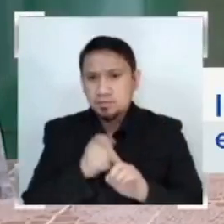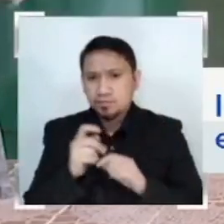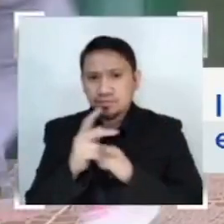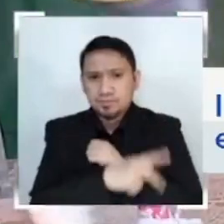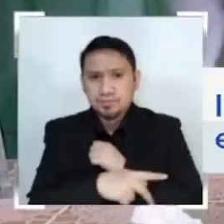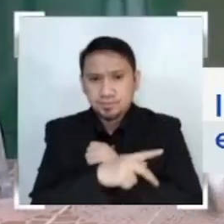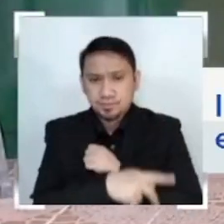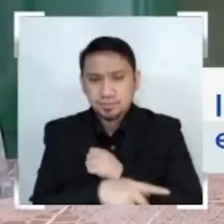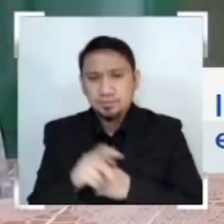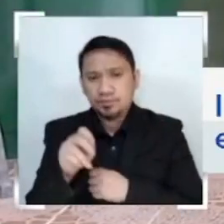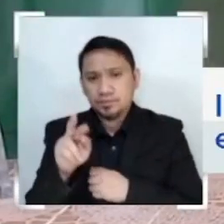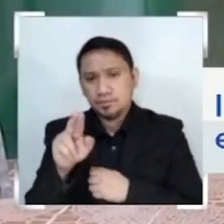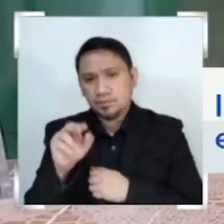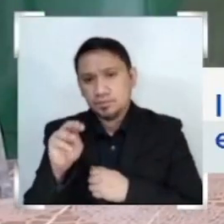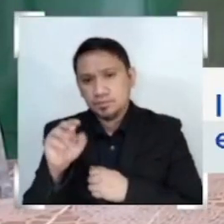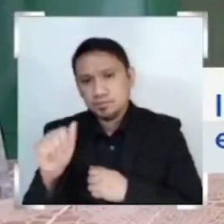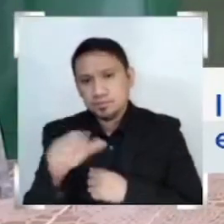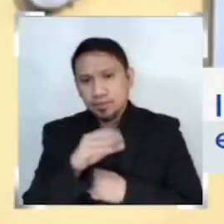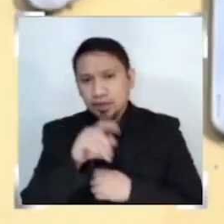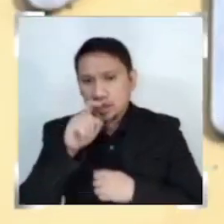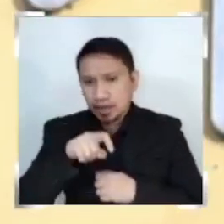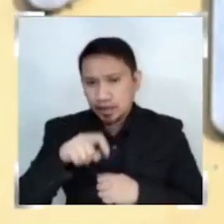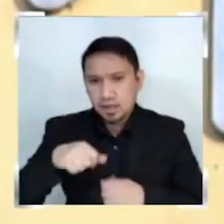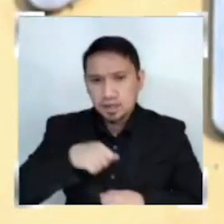mga kailangang operahan at mga nanganak.